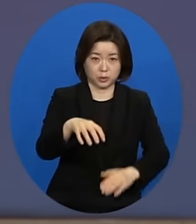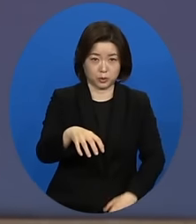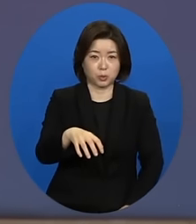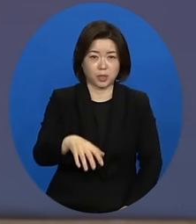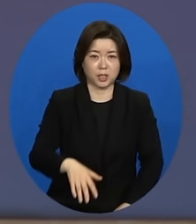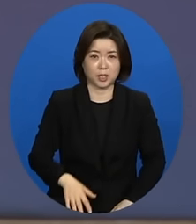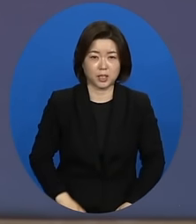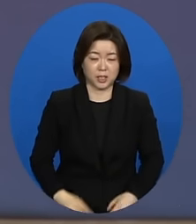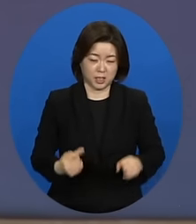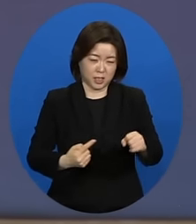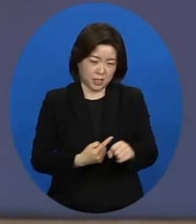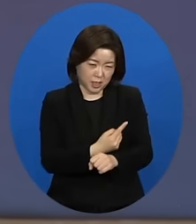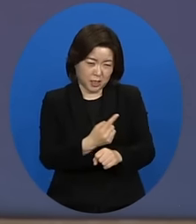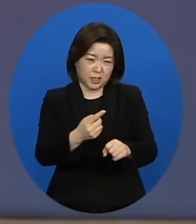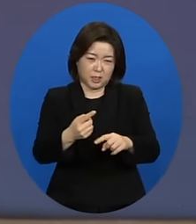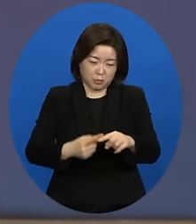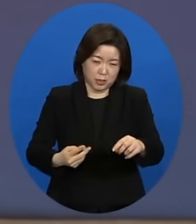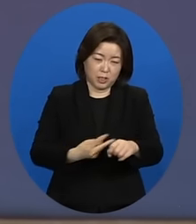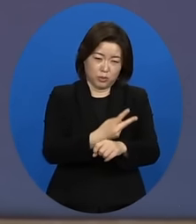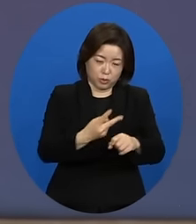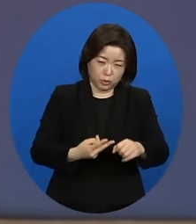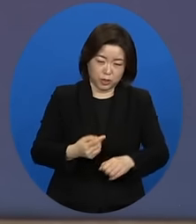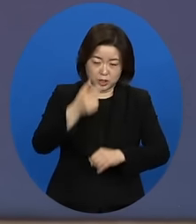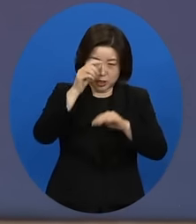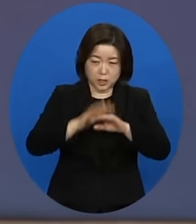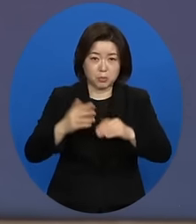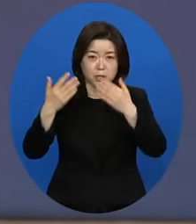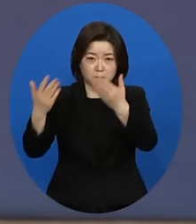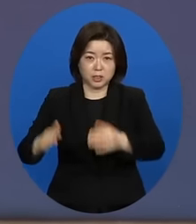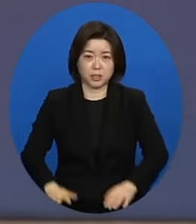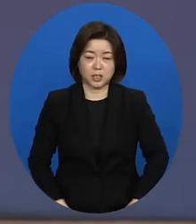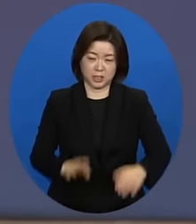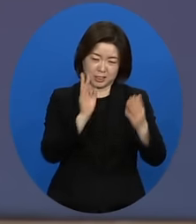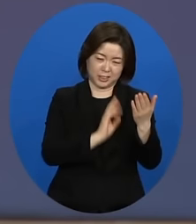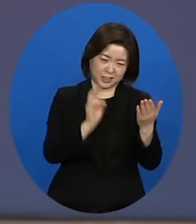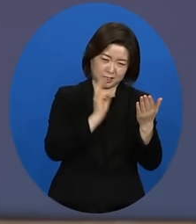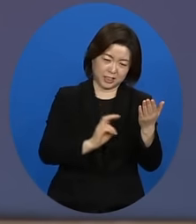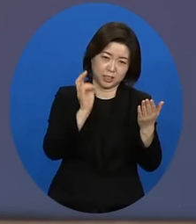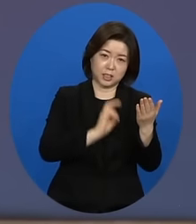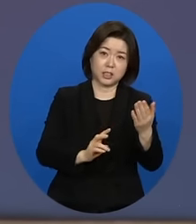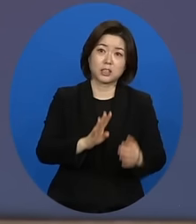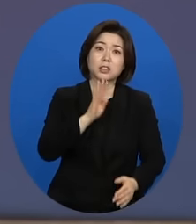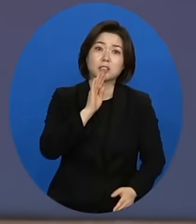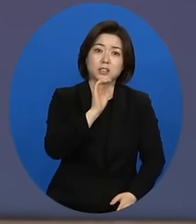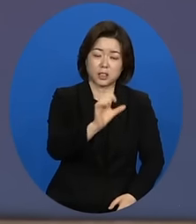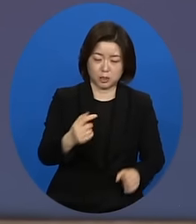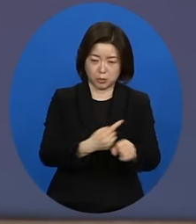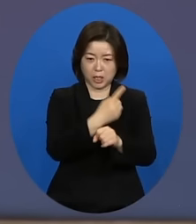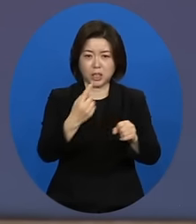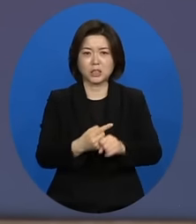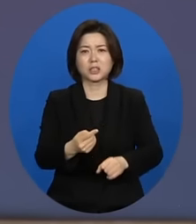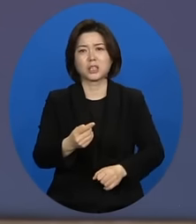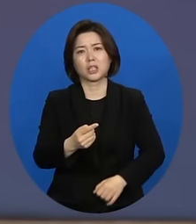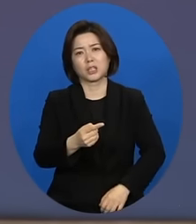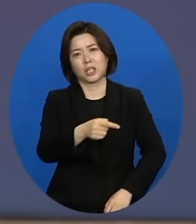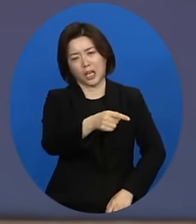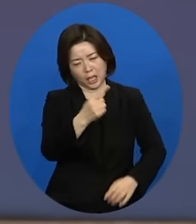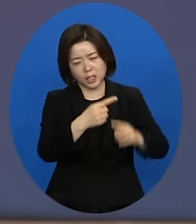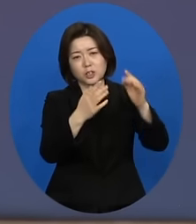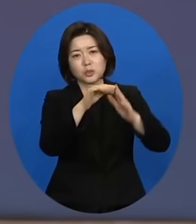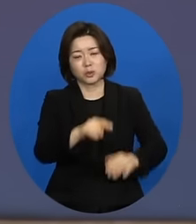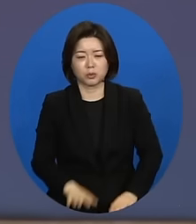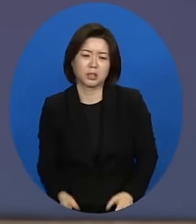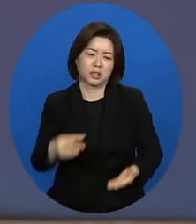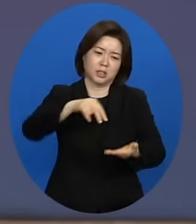한 시간 반, 두 시간 예배를 드리는데 자그마치 찬양만 45분에서 한 시간 하는 교회예요.